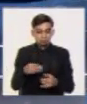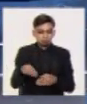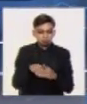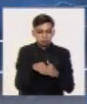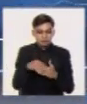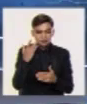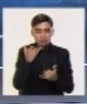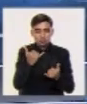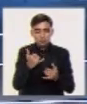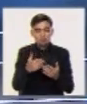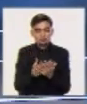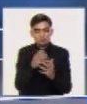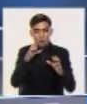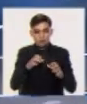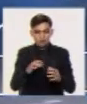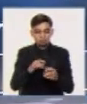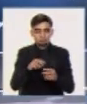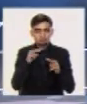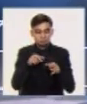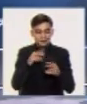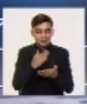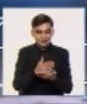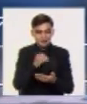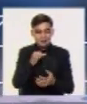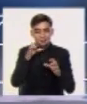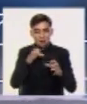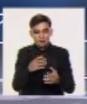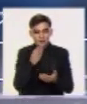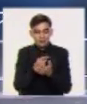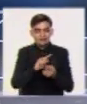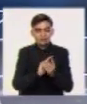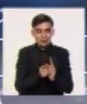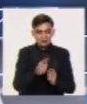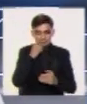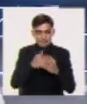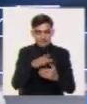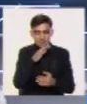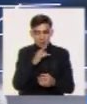әзірге заң жобасы мәжілісте қаралып жатыр. Дегенмен заңдарға тиісті түзетулер жақын арада енуі мүмкін.